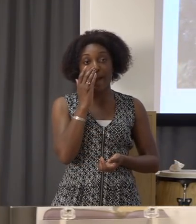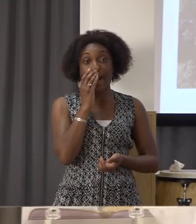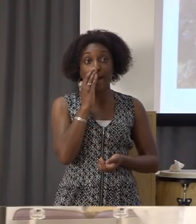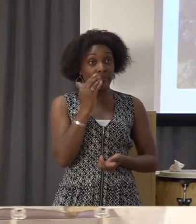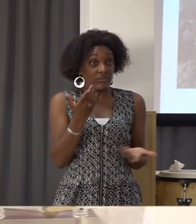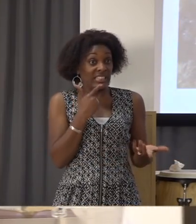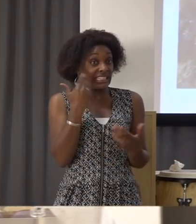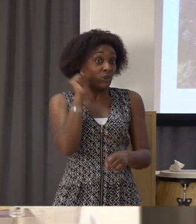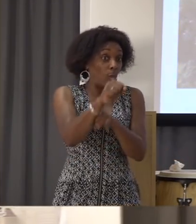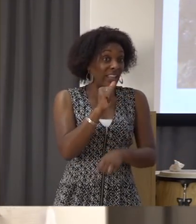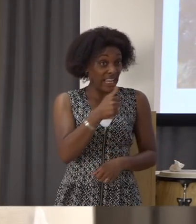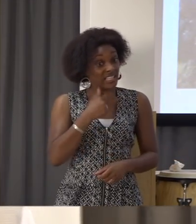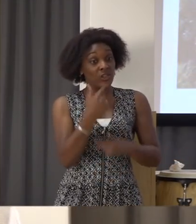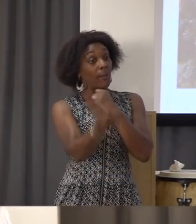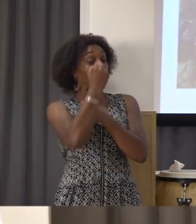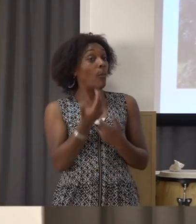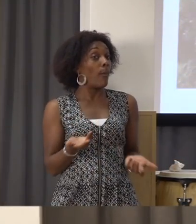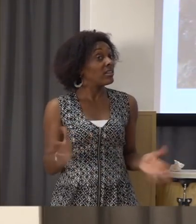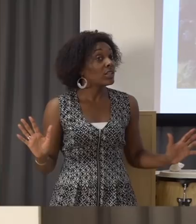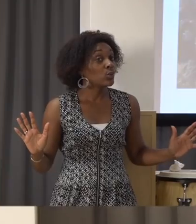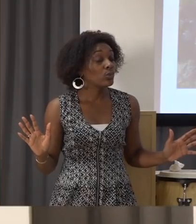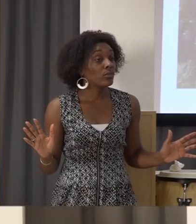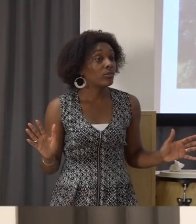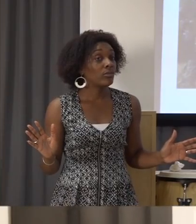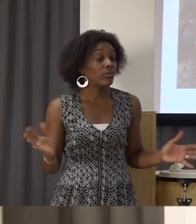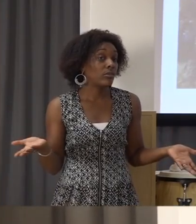C'est quelqu'un d'autre qui va vous dominer.